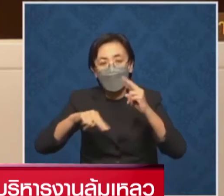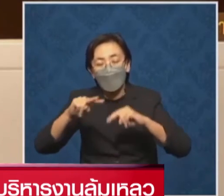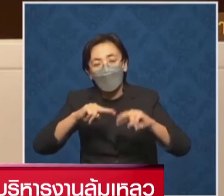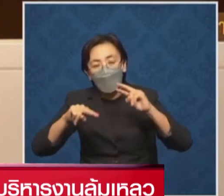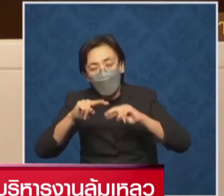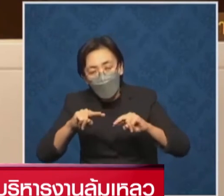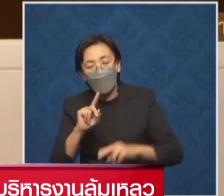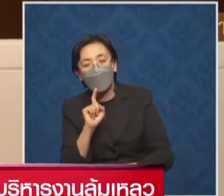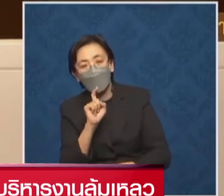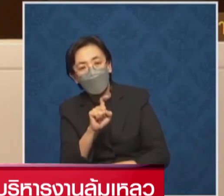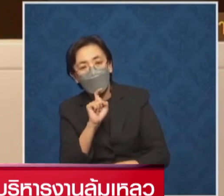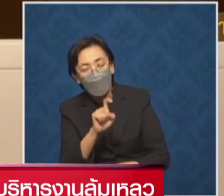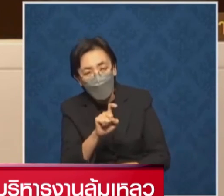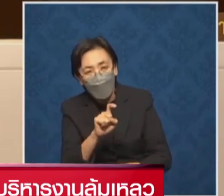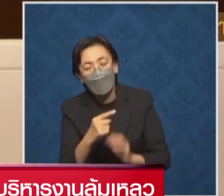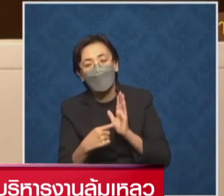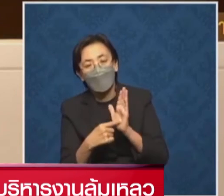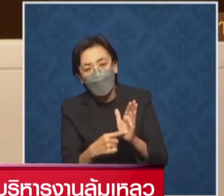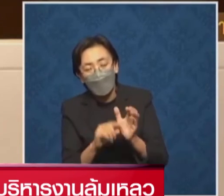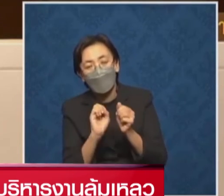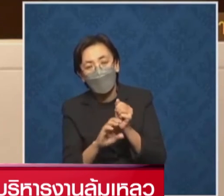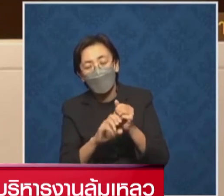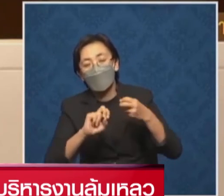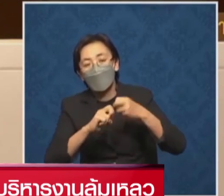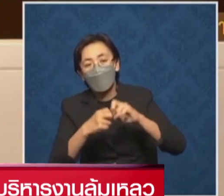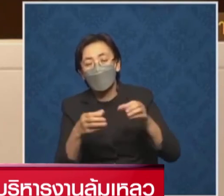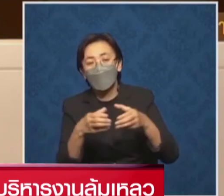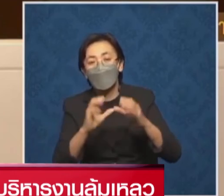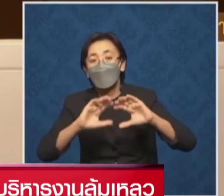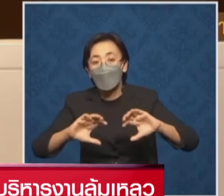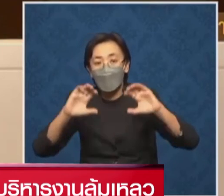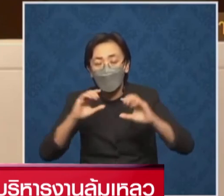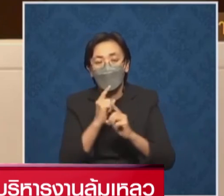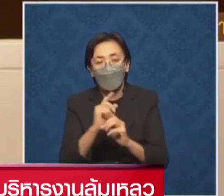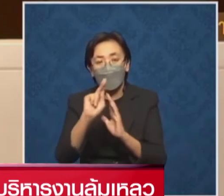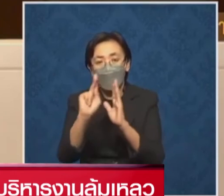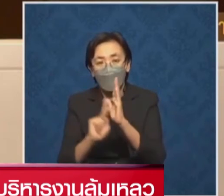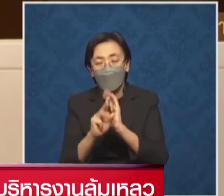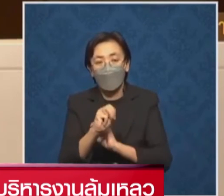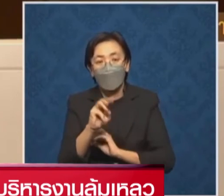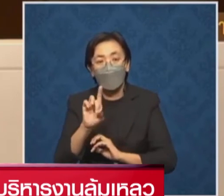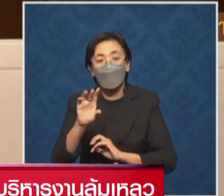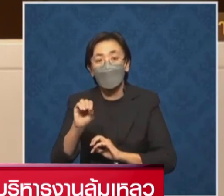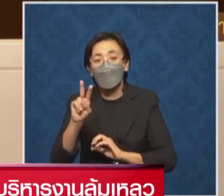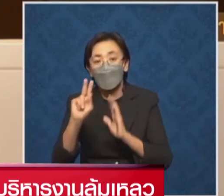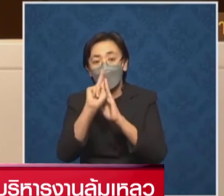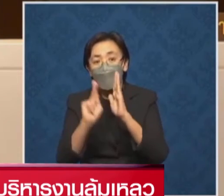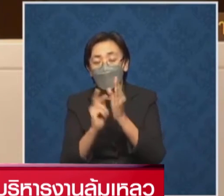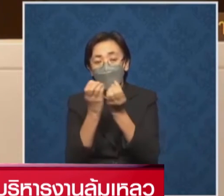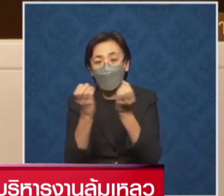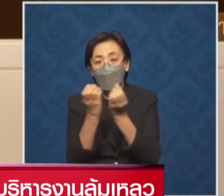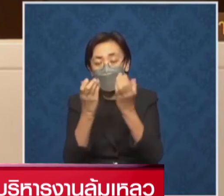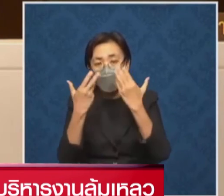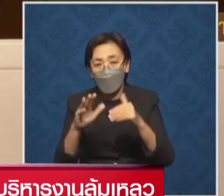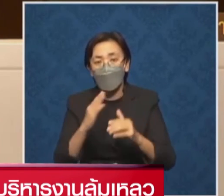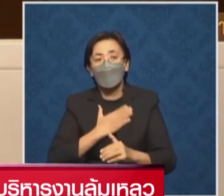รับฟังขอบคุณสมาชิกทุกคนที่อภิปรายด้วยความเรียบร้อยตลอดทั้ง2วันจากนั้นก็สั่งปิดการประชุมตอน